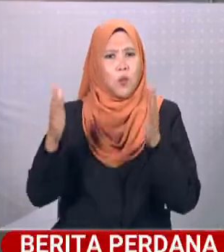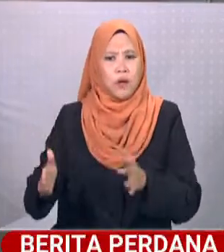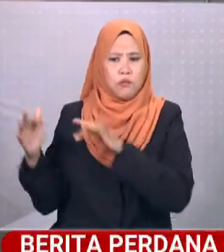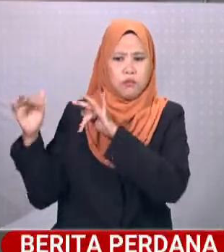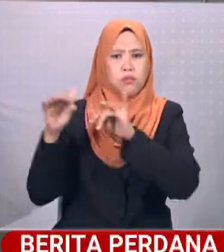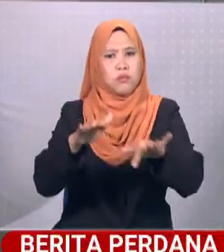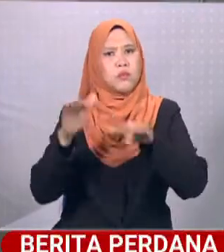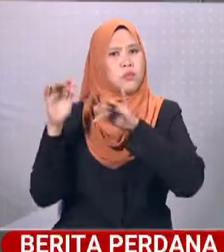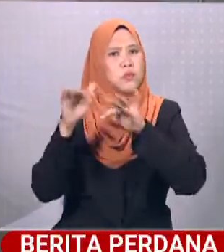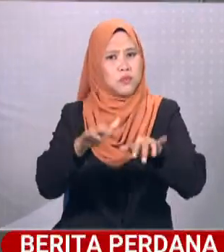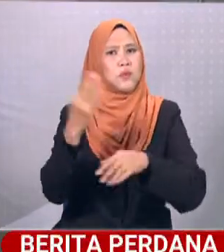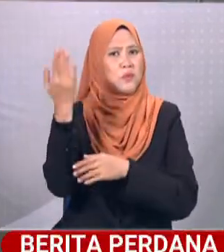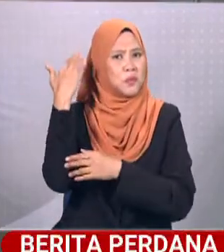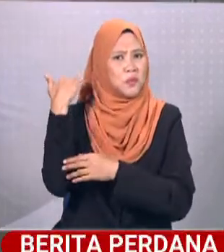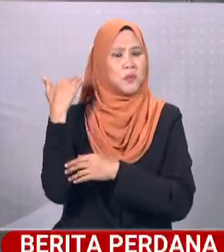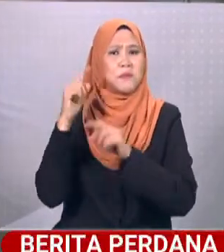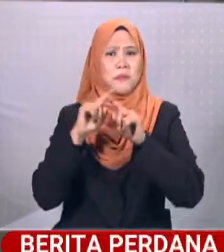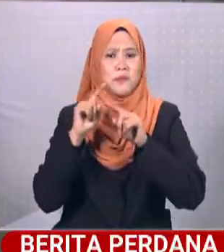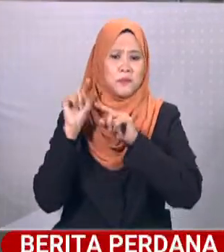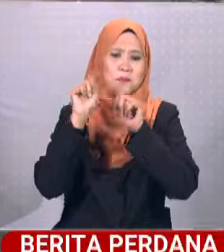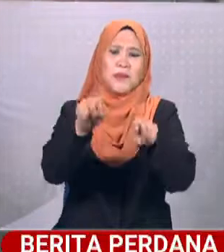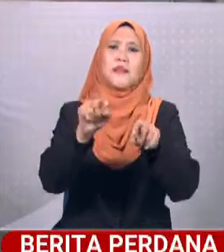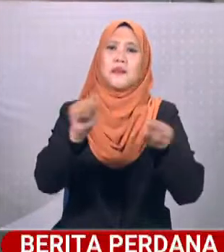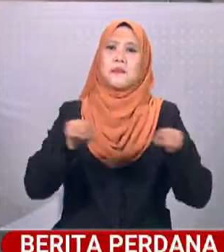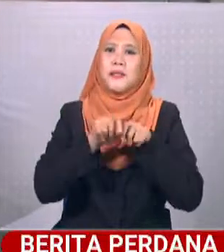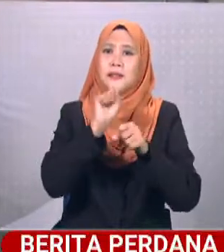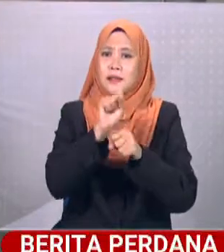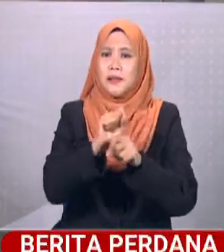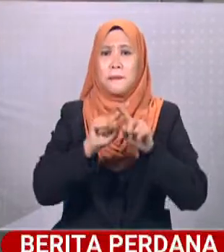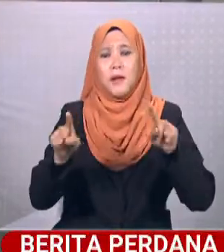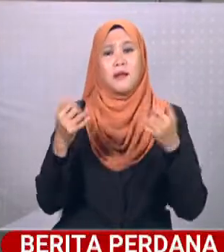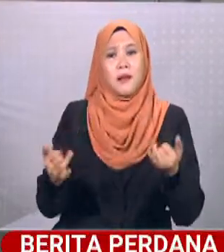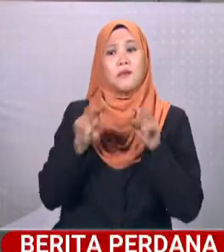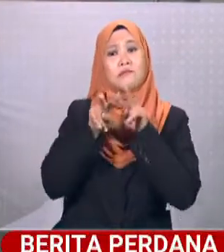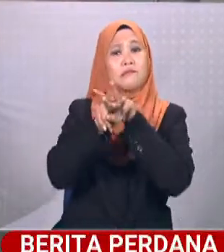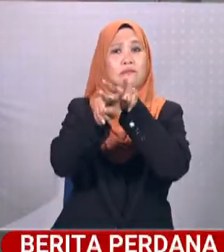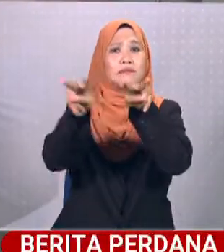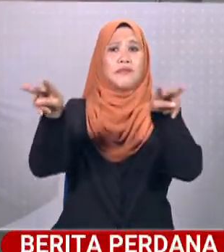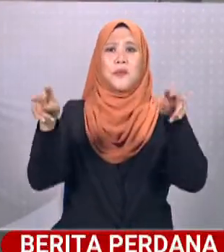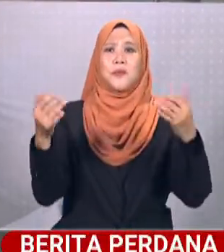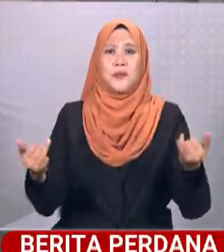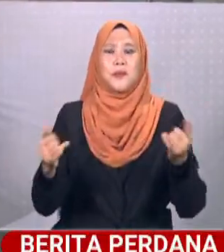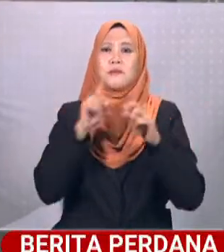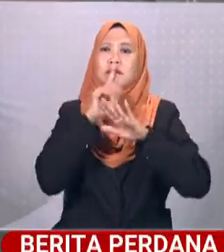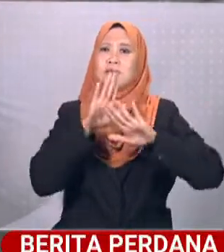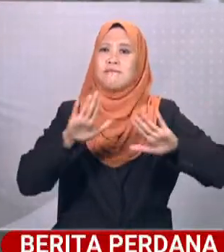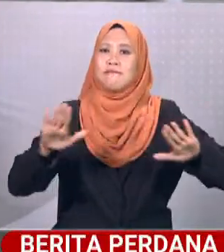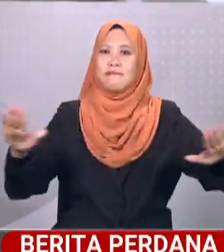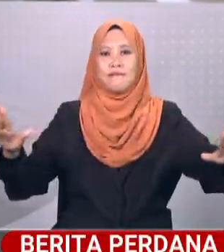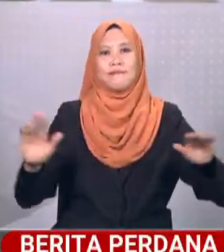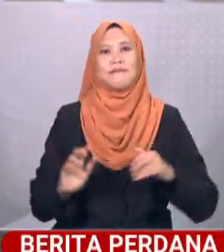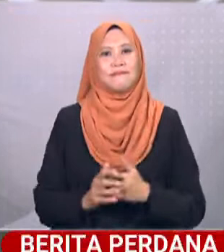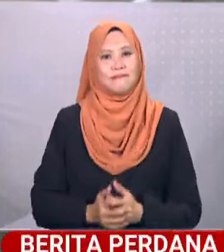sekali dengan kehadiran awam-awam untuk menuju ke tempat kerja. Tapi apa yang anda boleh saksikan sekarang ini, lengang sekali.